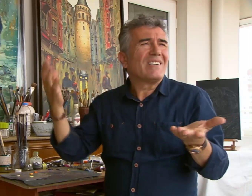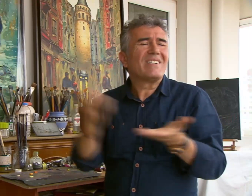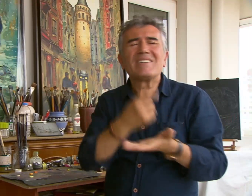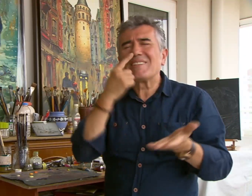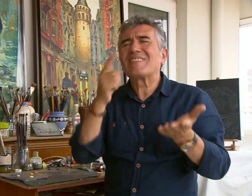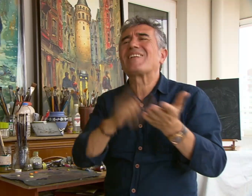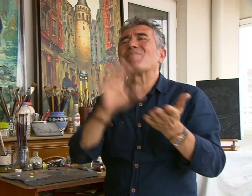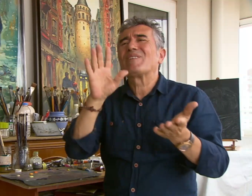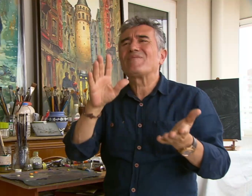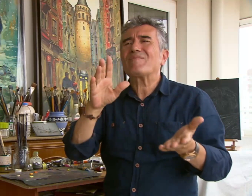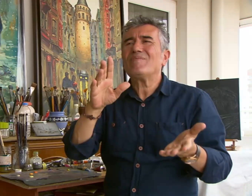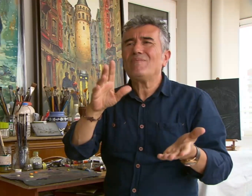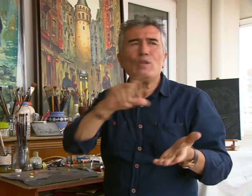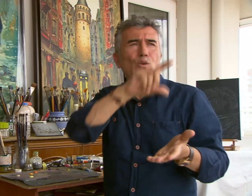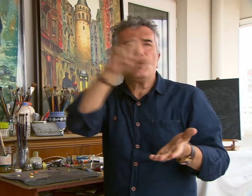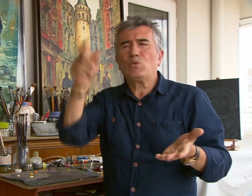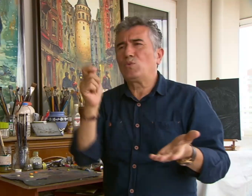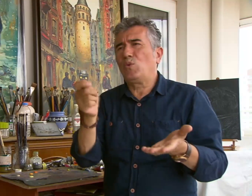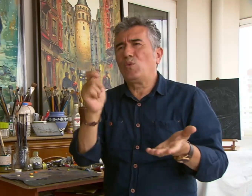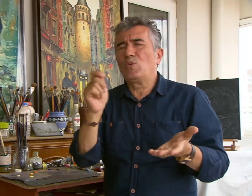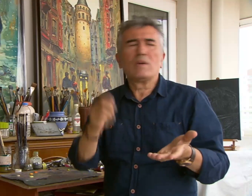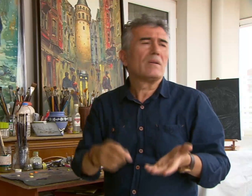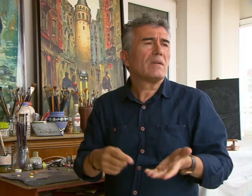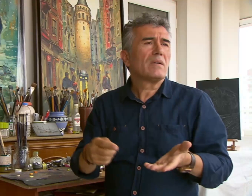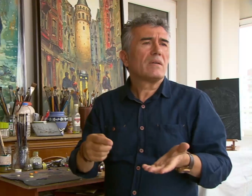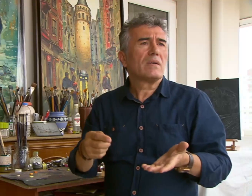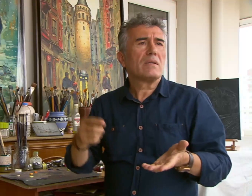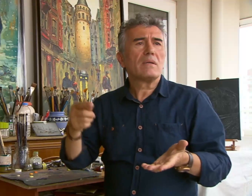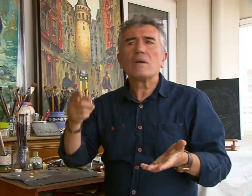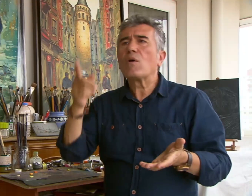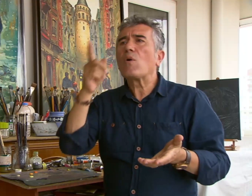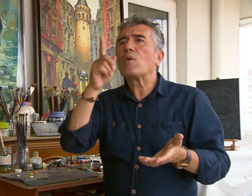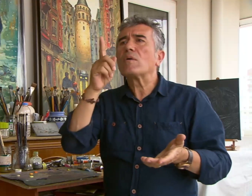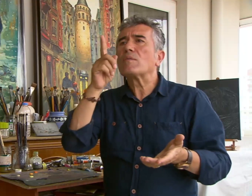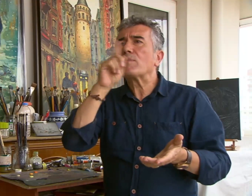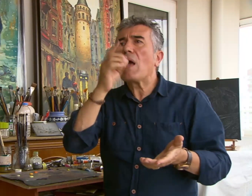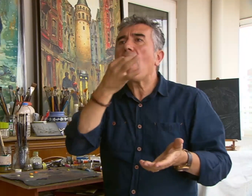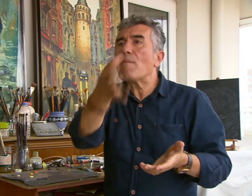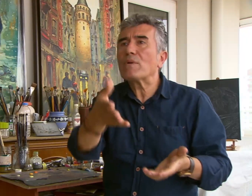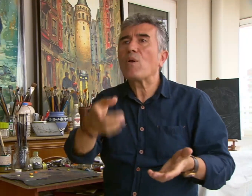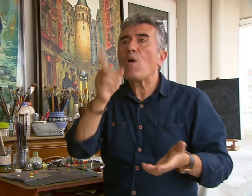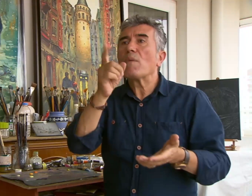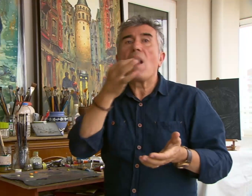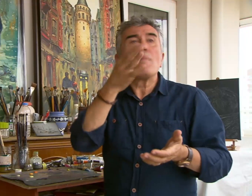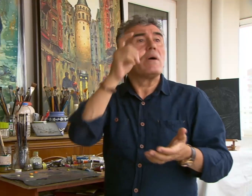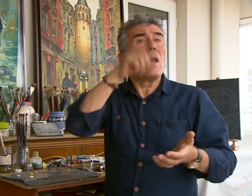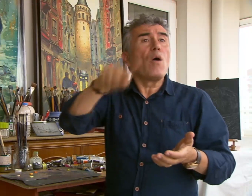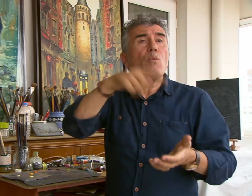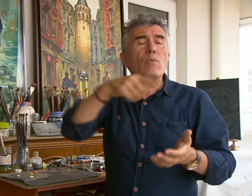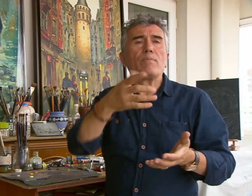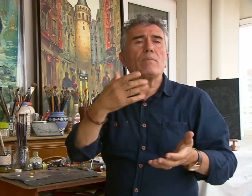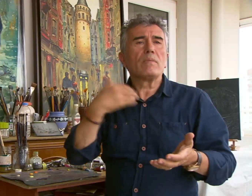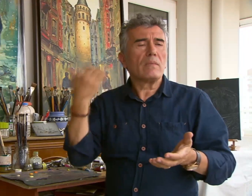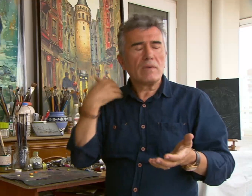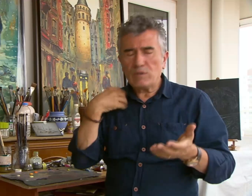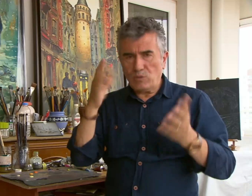derece alamayacağım. Bir işitme engellinin bugüne kadar almış olması mümkün değil. Ben de alamayacağım gözüyle baktım diyor.